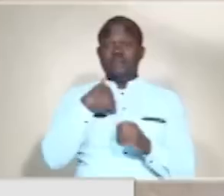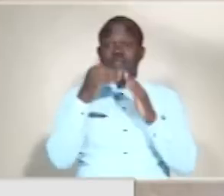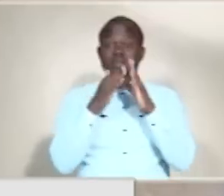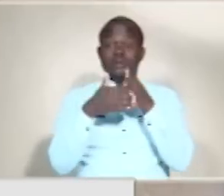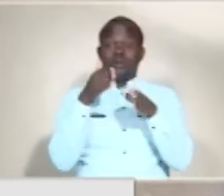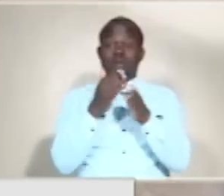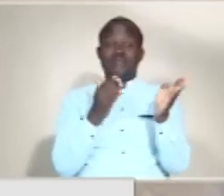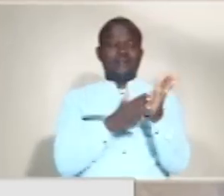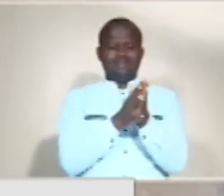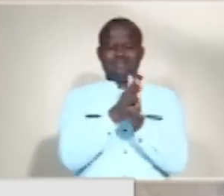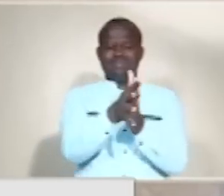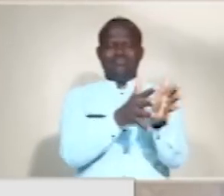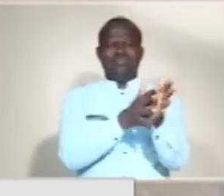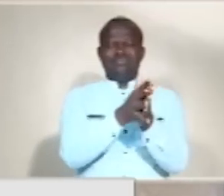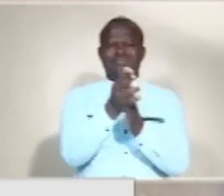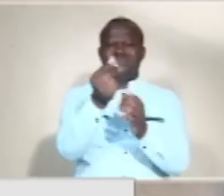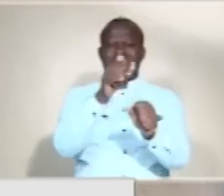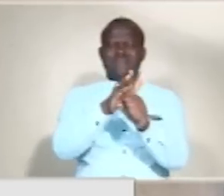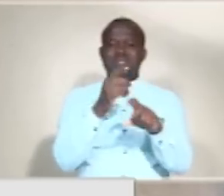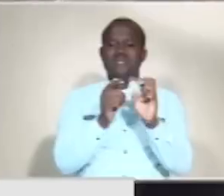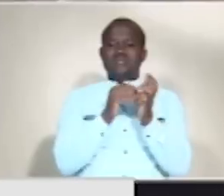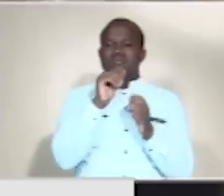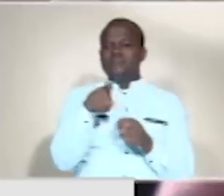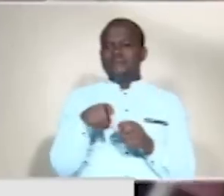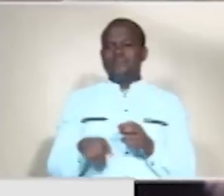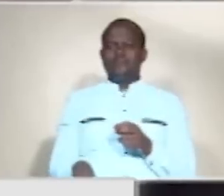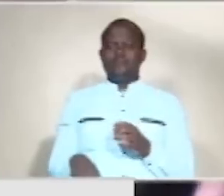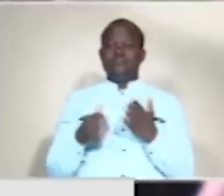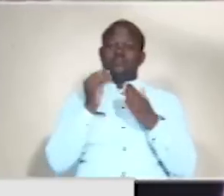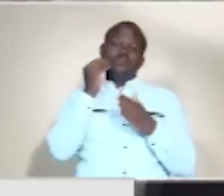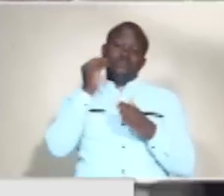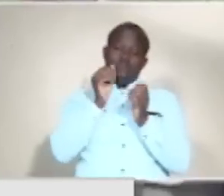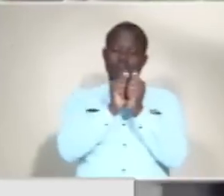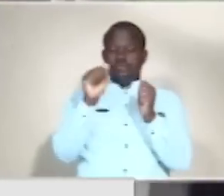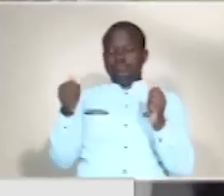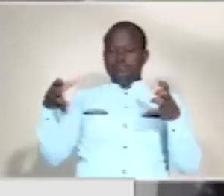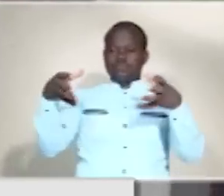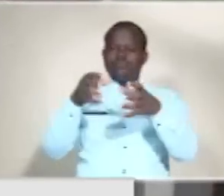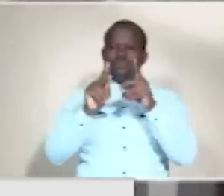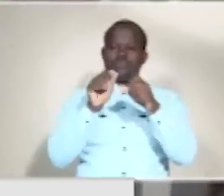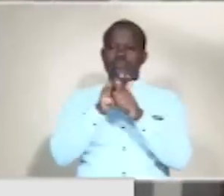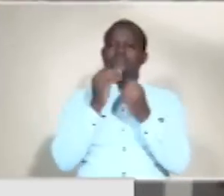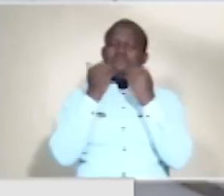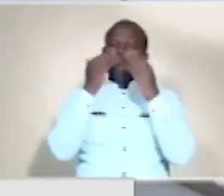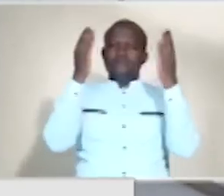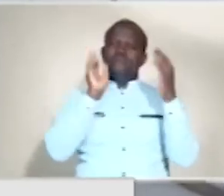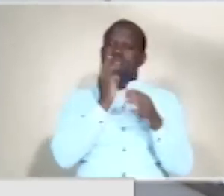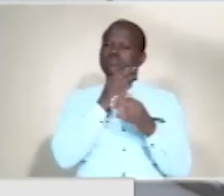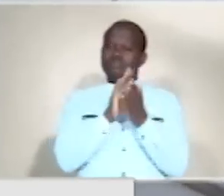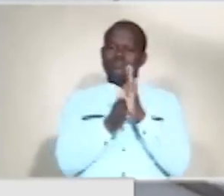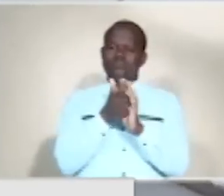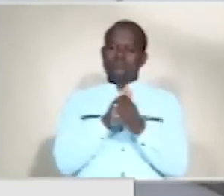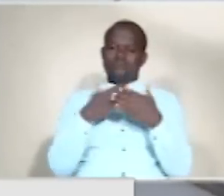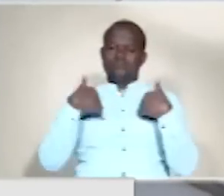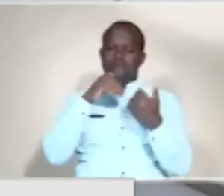kubaka usanga igiye ho amafaranga menshi cyane kandi bidakwiye uretse mu ngo n'ahandi hahurira abantu benshi harumye aha ni ku